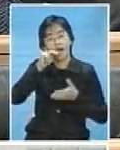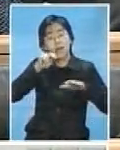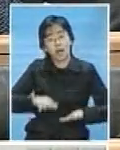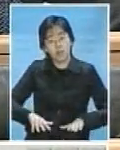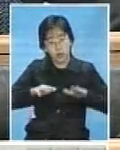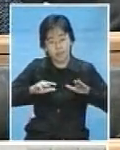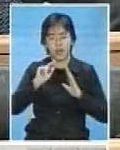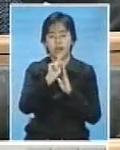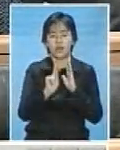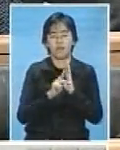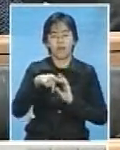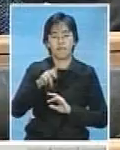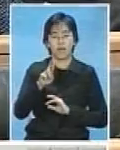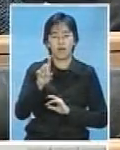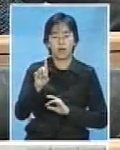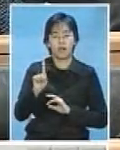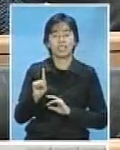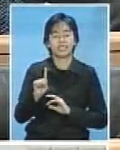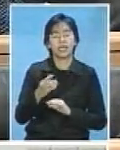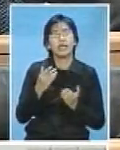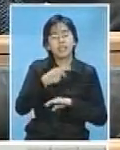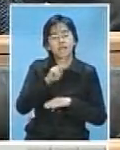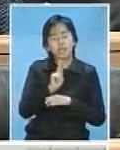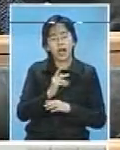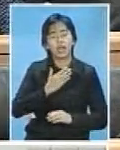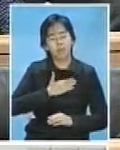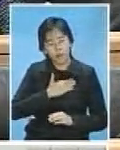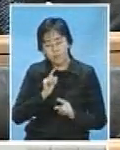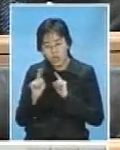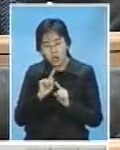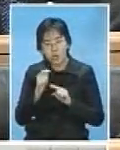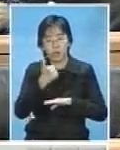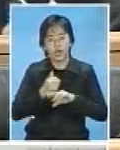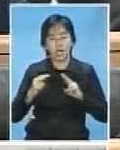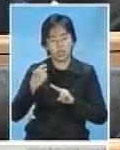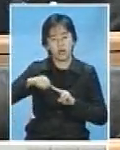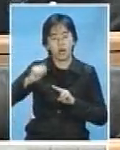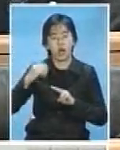รณีของพระราชกฤษฎีกาท่านประธานอาจจะให้กระผมได้คุยกับท่านรัฐมนตรีเป็นการภายในก่อนก็ได้ครับ